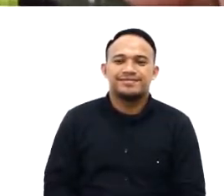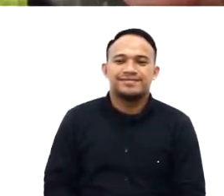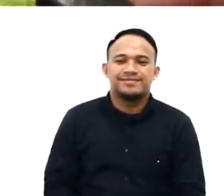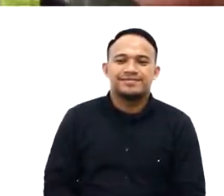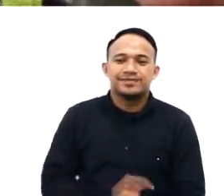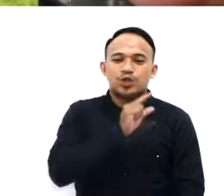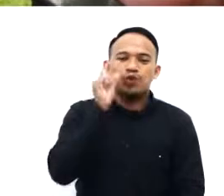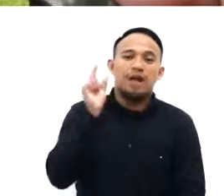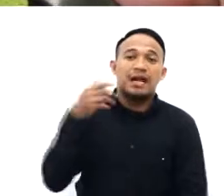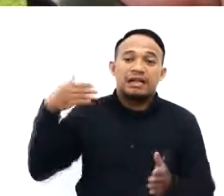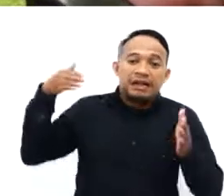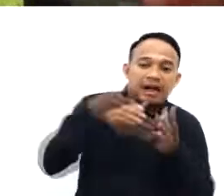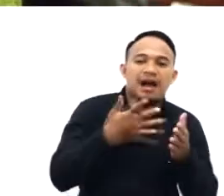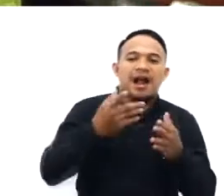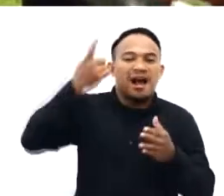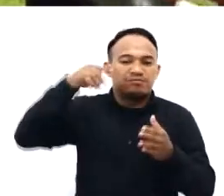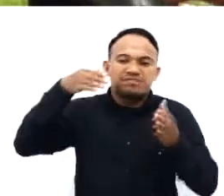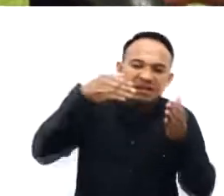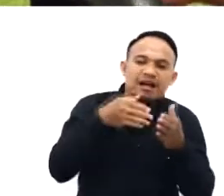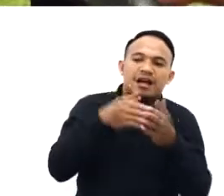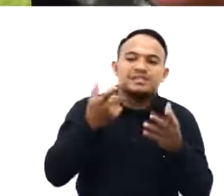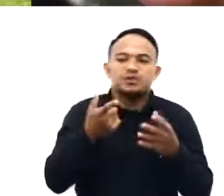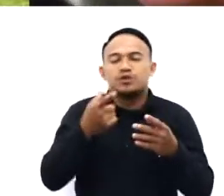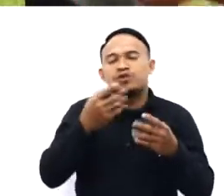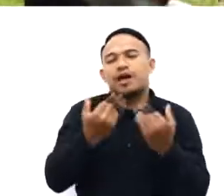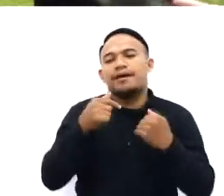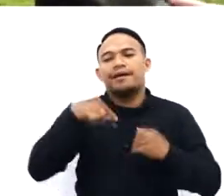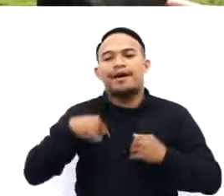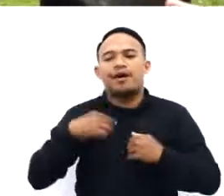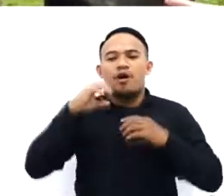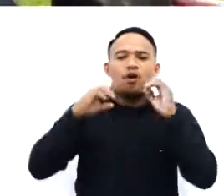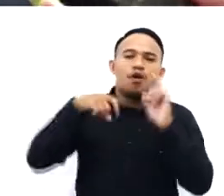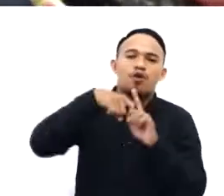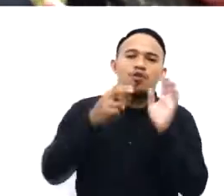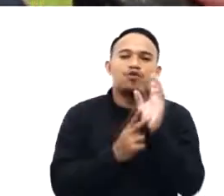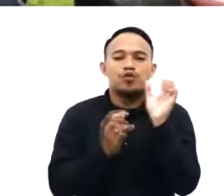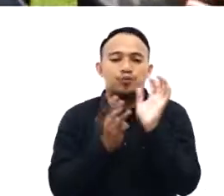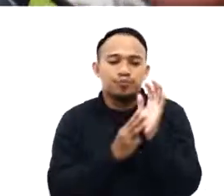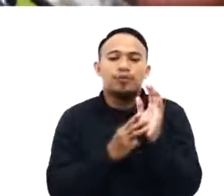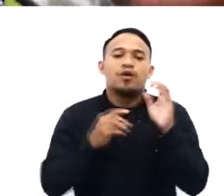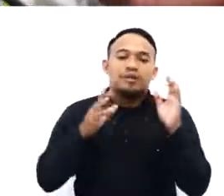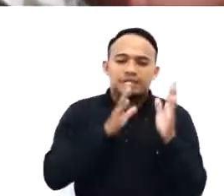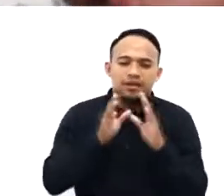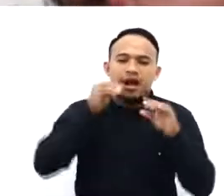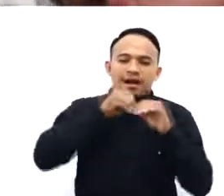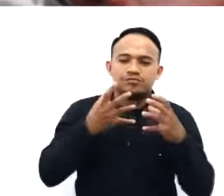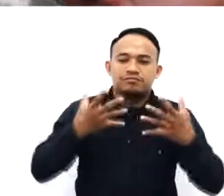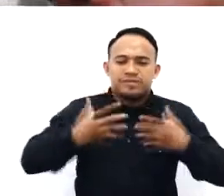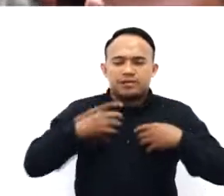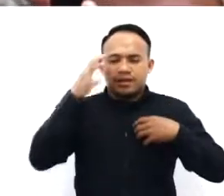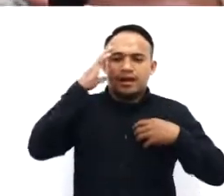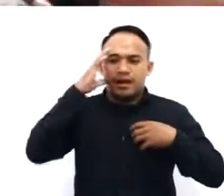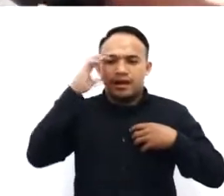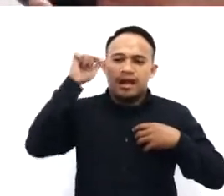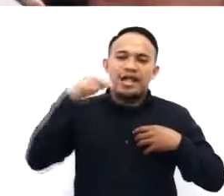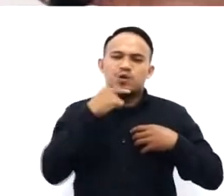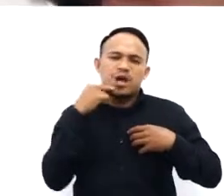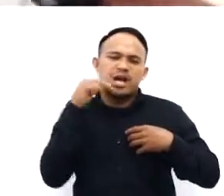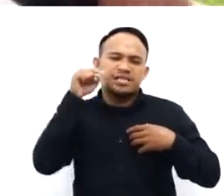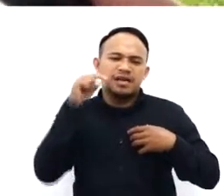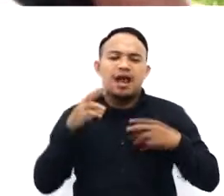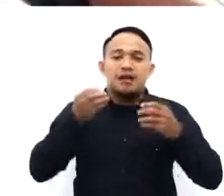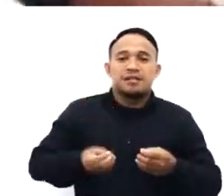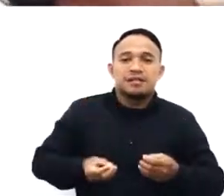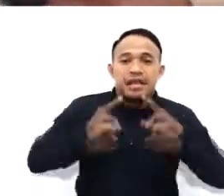lintas dan juga ada oknum-oknum tertentu yang sengaja menunggangi Nataru ini